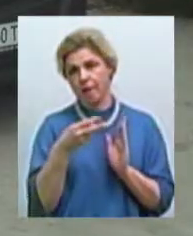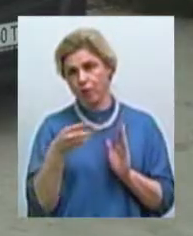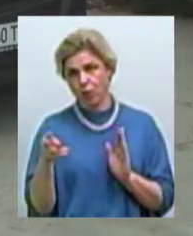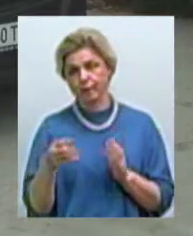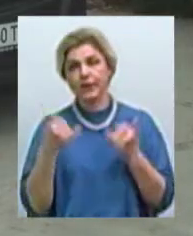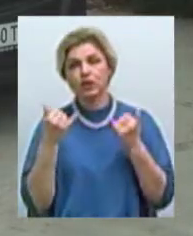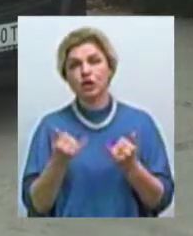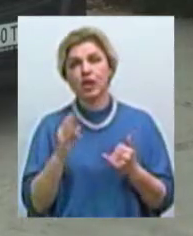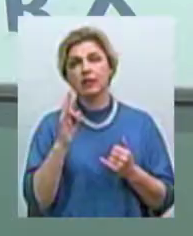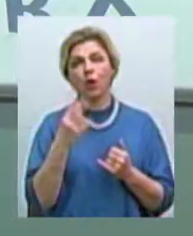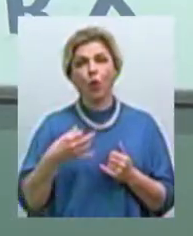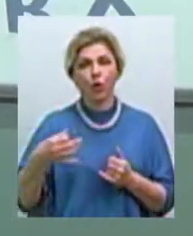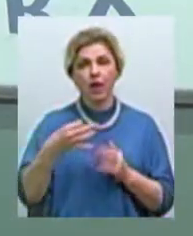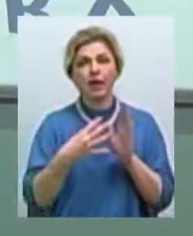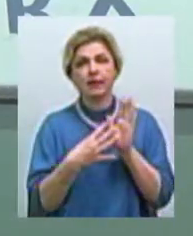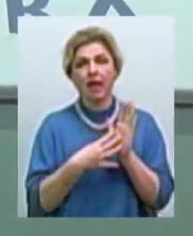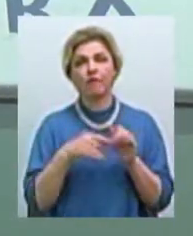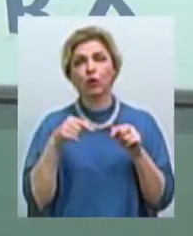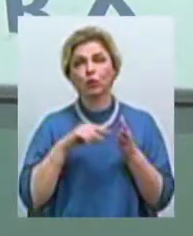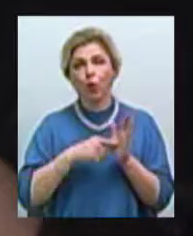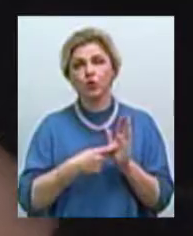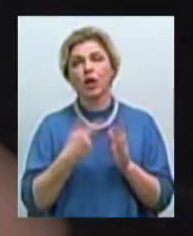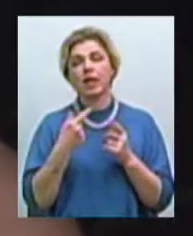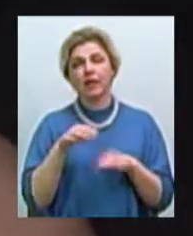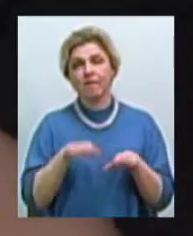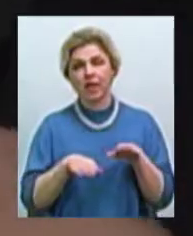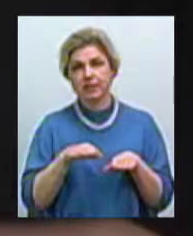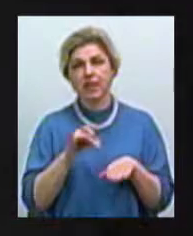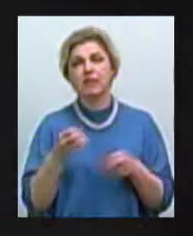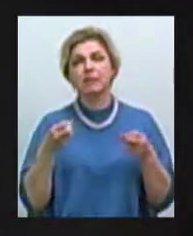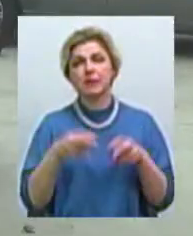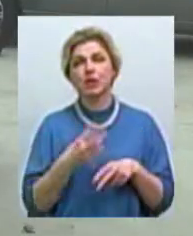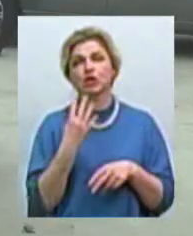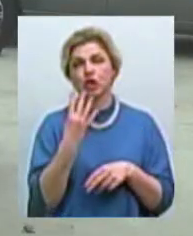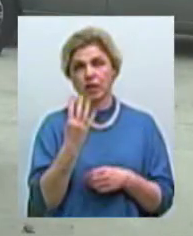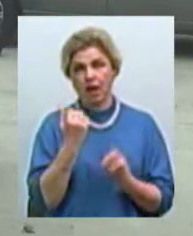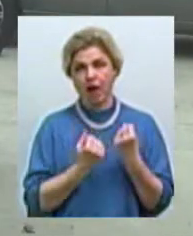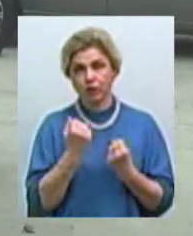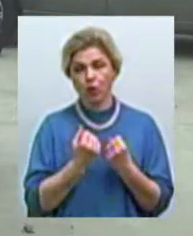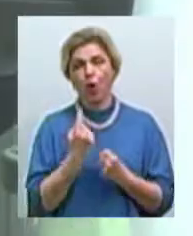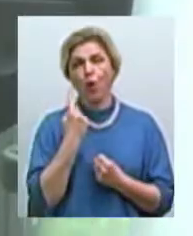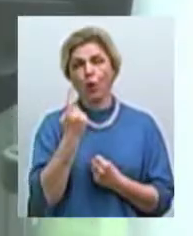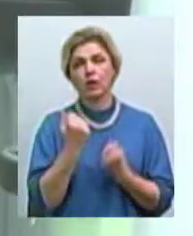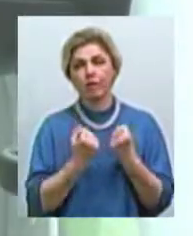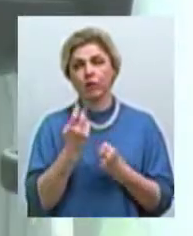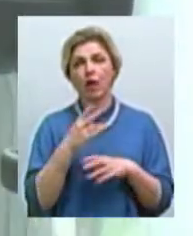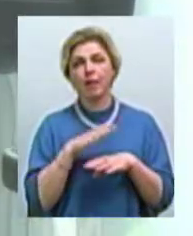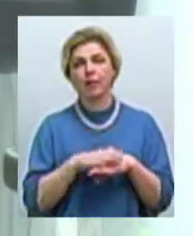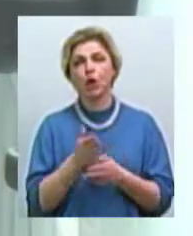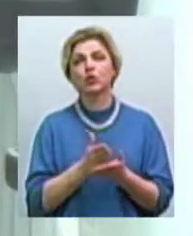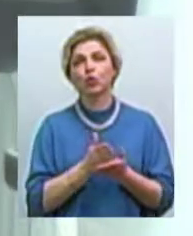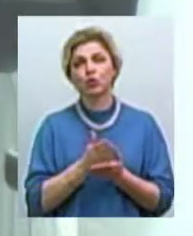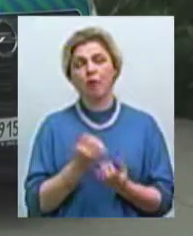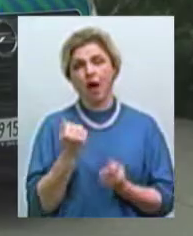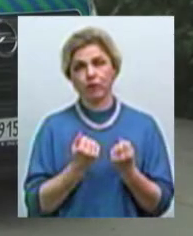на Миколаївщині 9 майданчиків для ГВК та 4 спеціальних авто. Ще один автомобіль на балансі служби